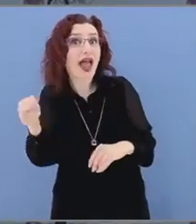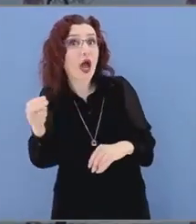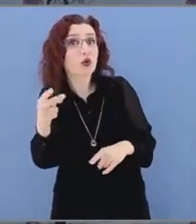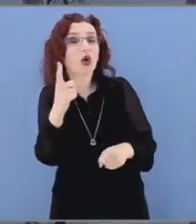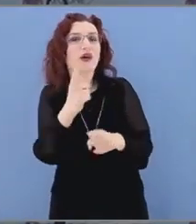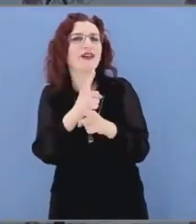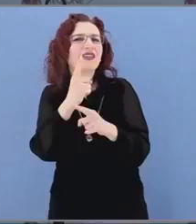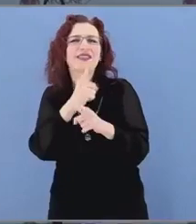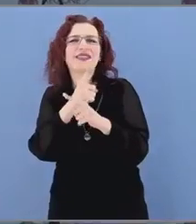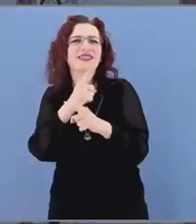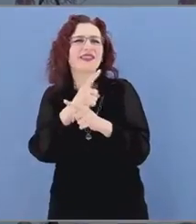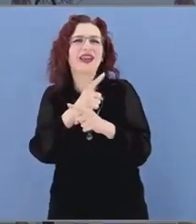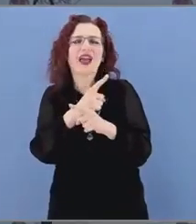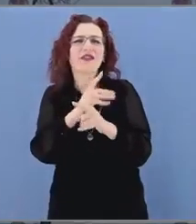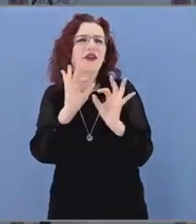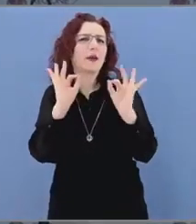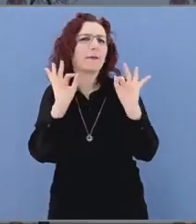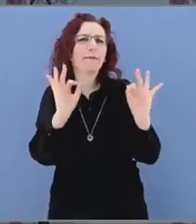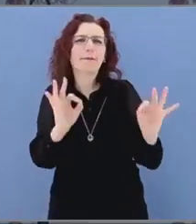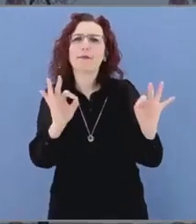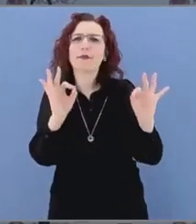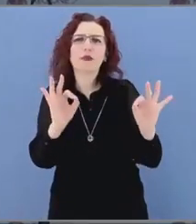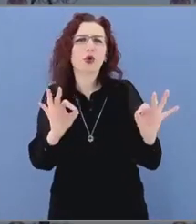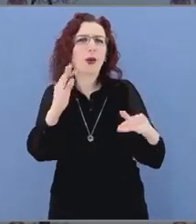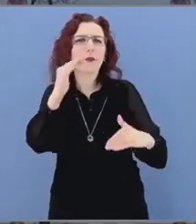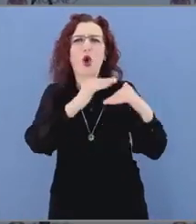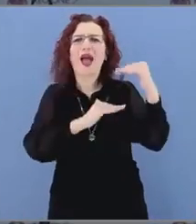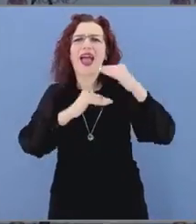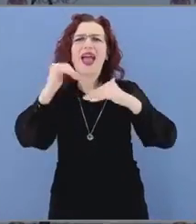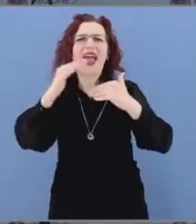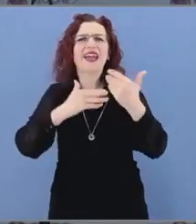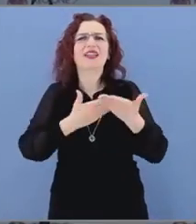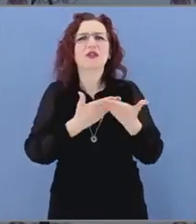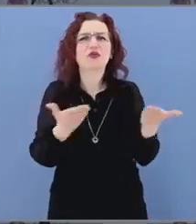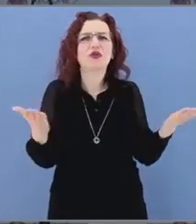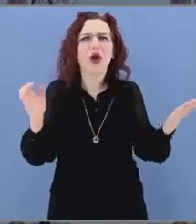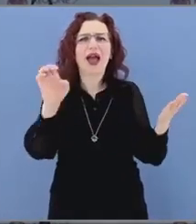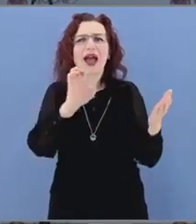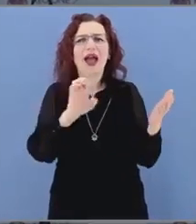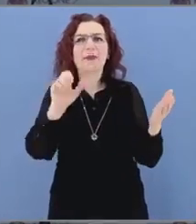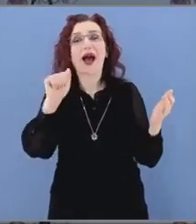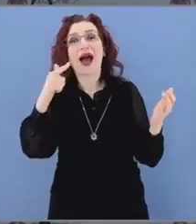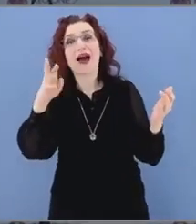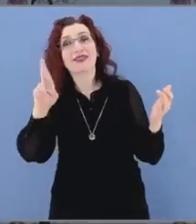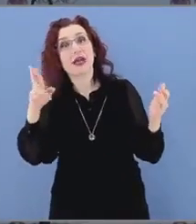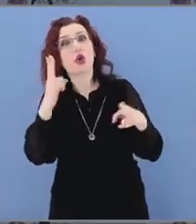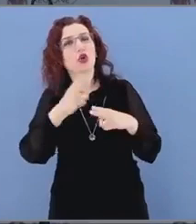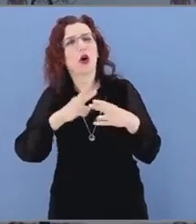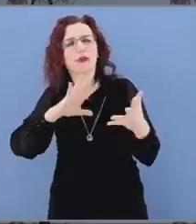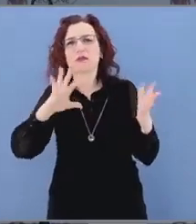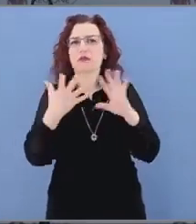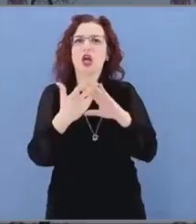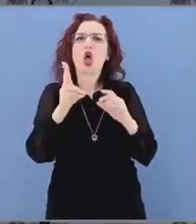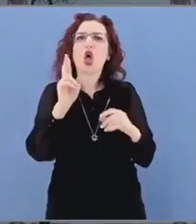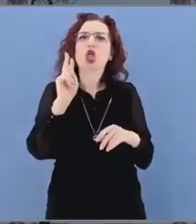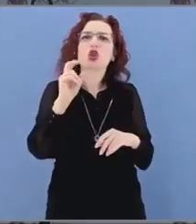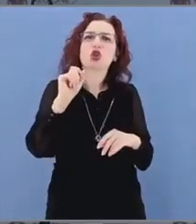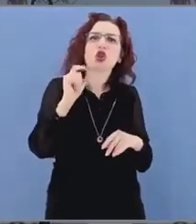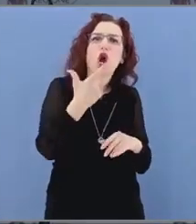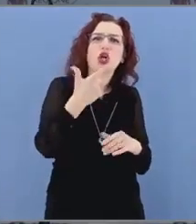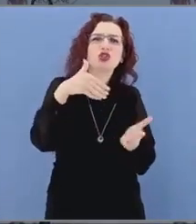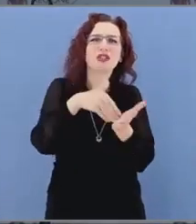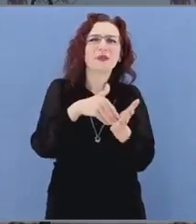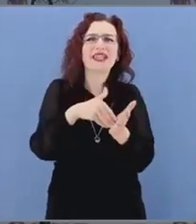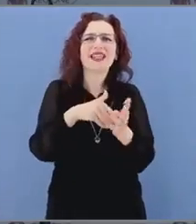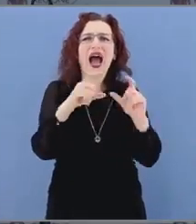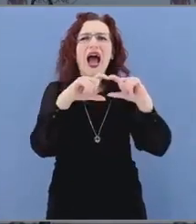il volto del patrimonio edilizio pubblico ERP dell'ATER di Roma. 12.000 appartamenti, 330 milioni. Stiamo facendo veramente